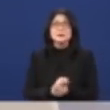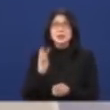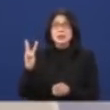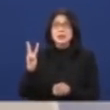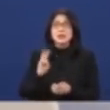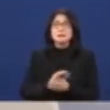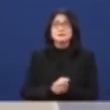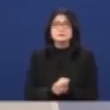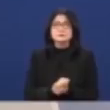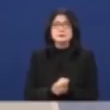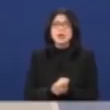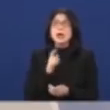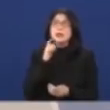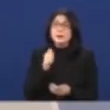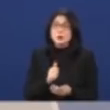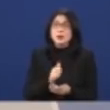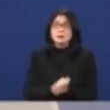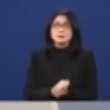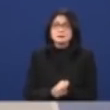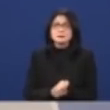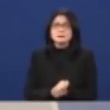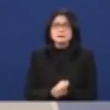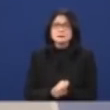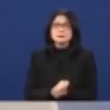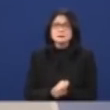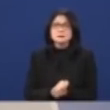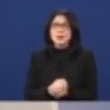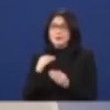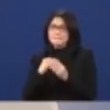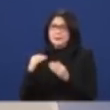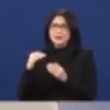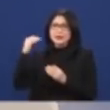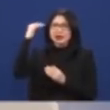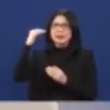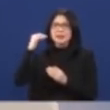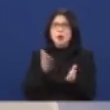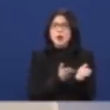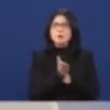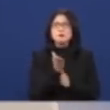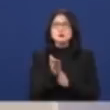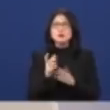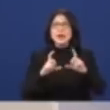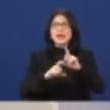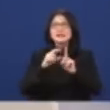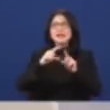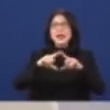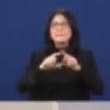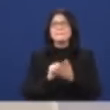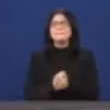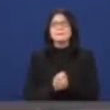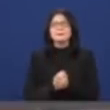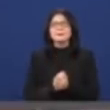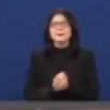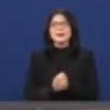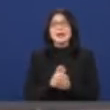ketiga diperlukan peningkatan kualitas SDM Aparatur kita dan yang keempat